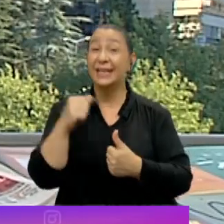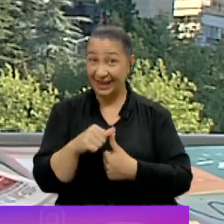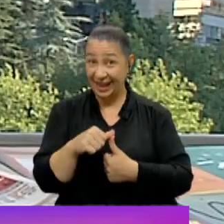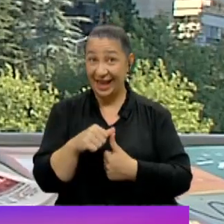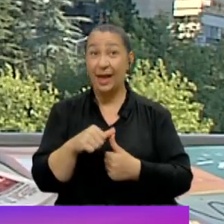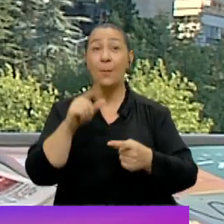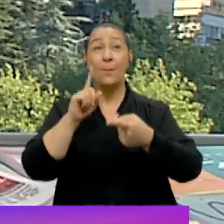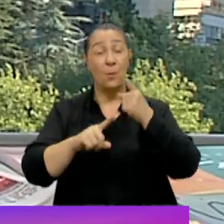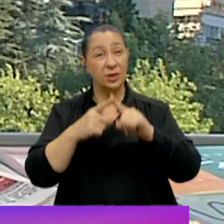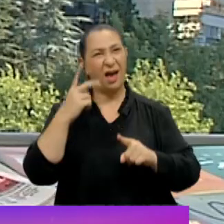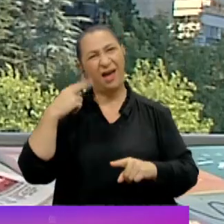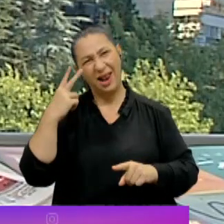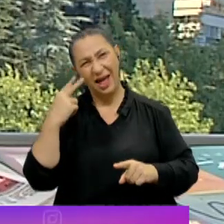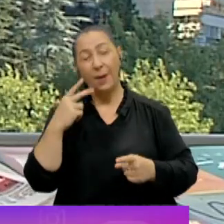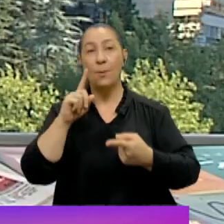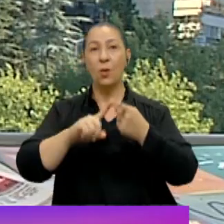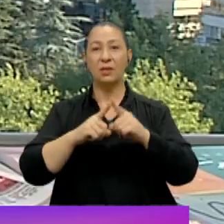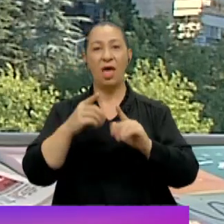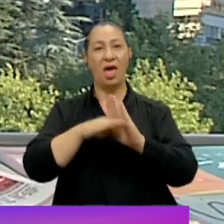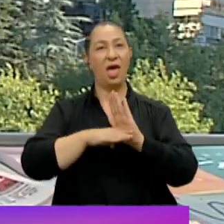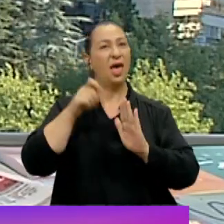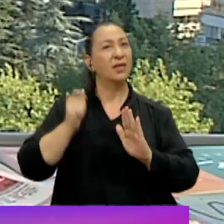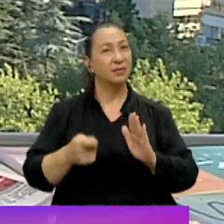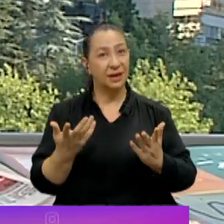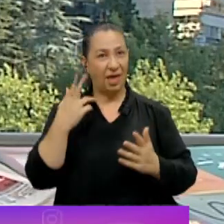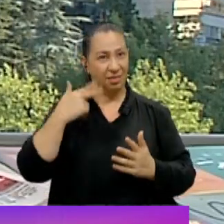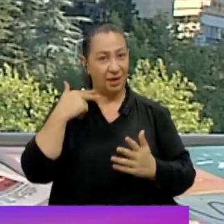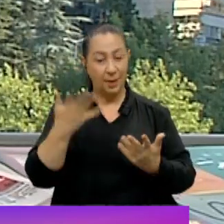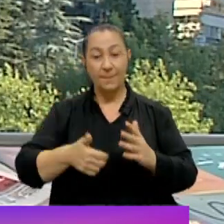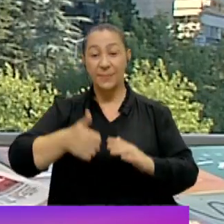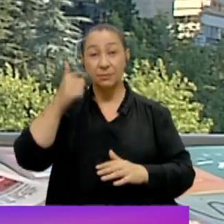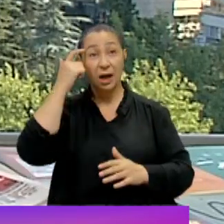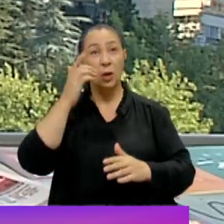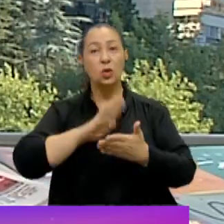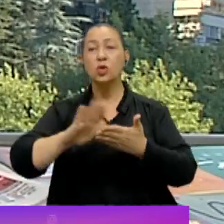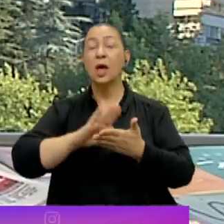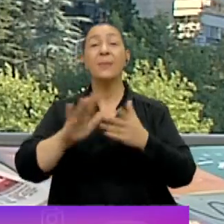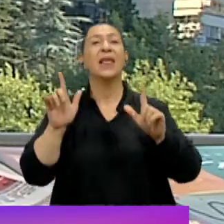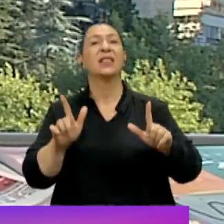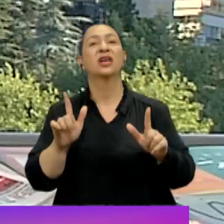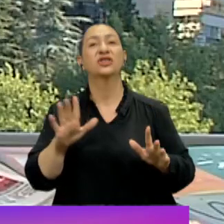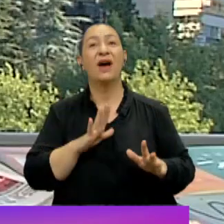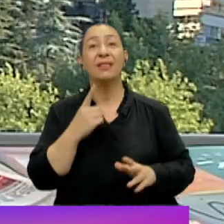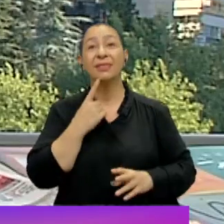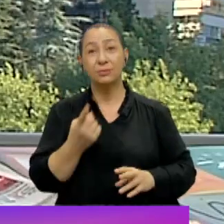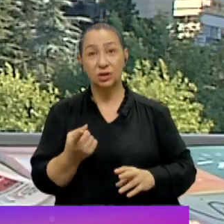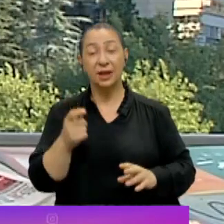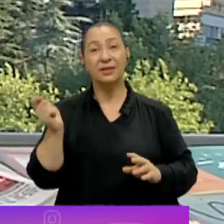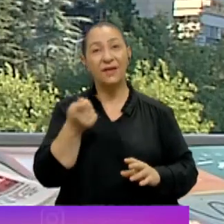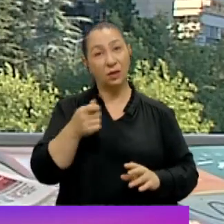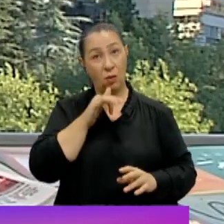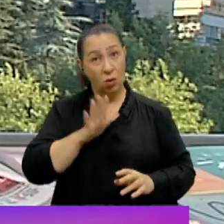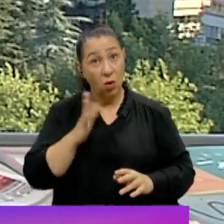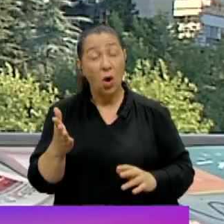hani siyasi ahlak, siyasi etik, bu konuda bir başbakanlığı döneminde düzenlemeye ihtiyaç var demişti